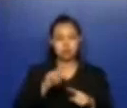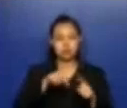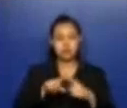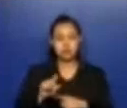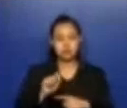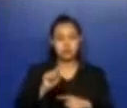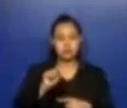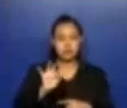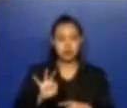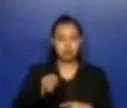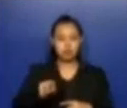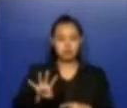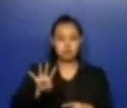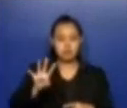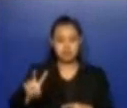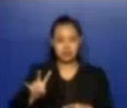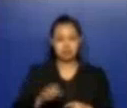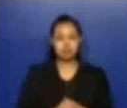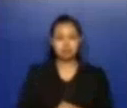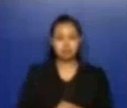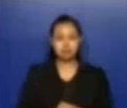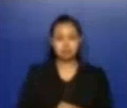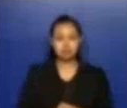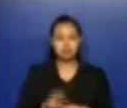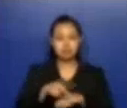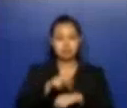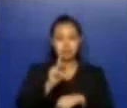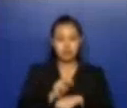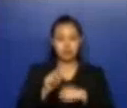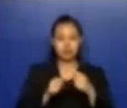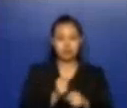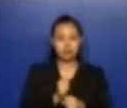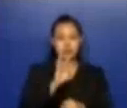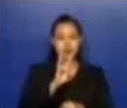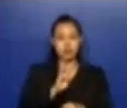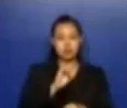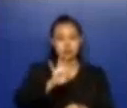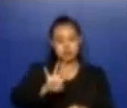29.47 ท่านประธานครับปี